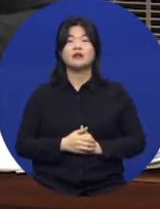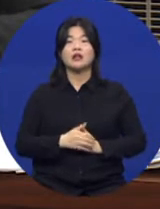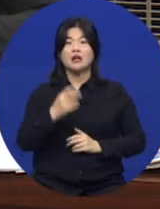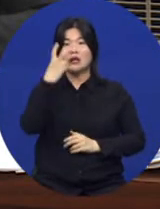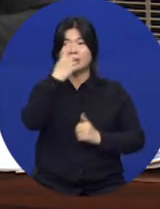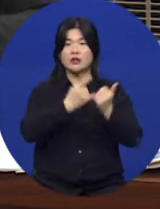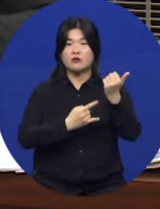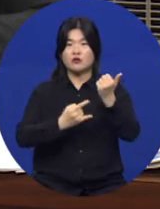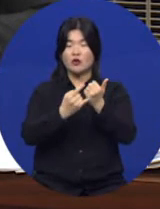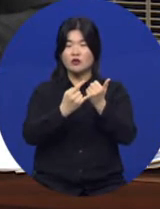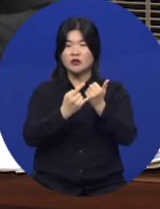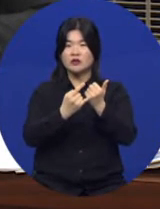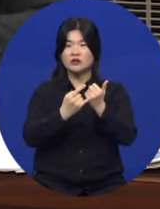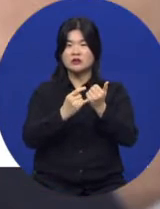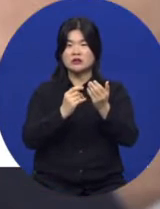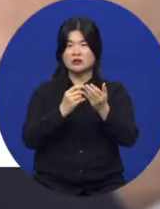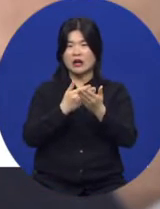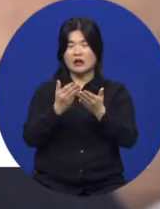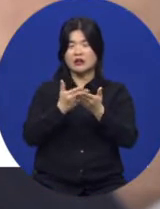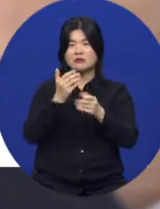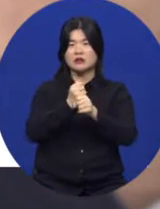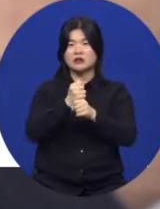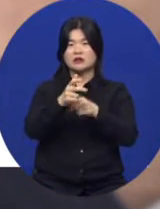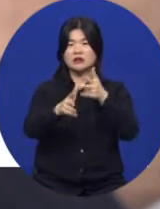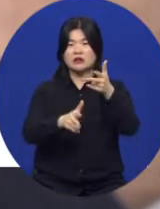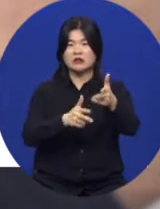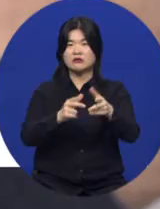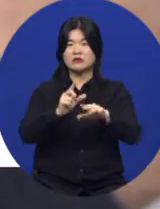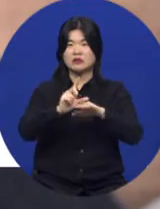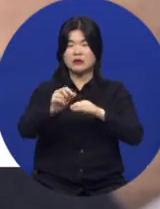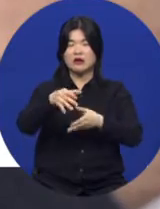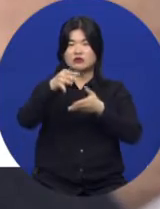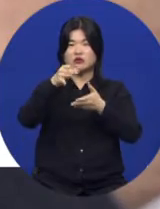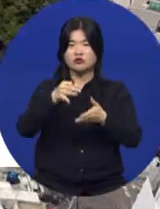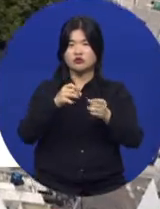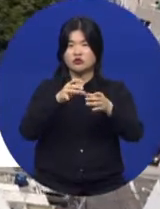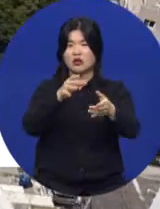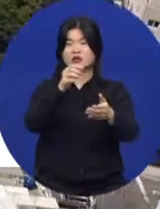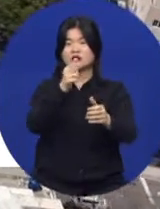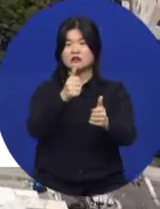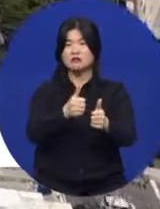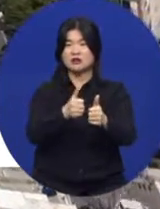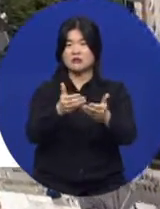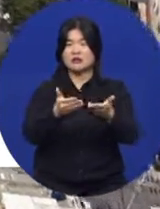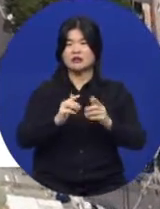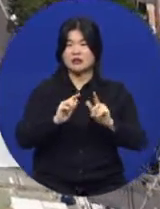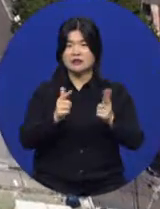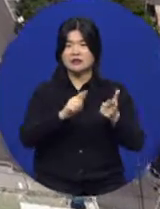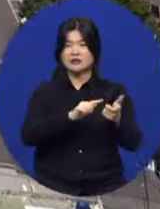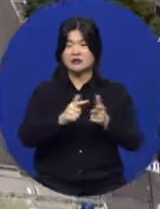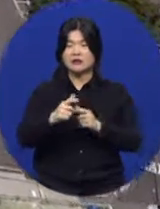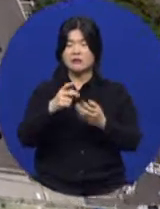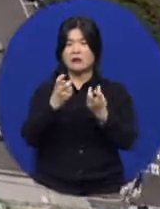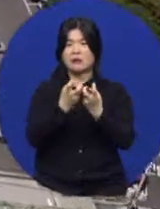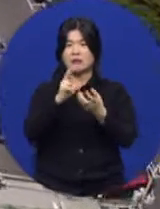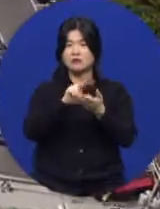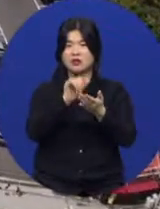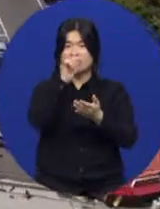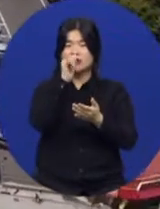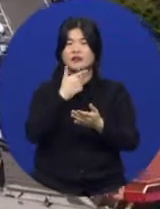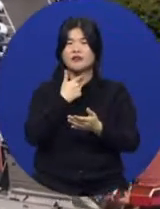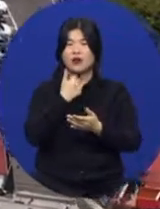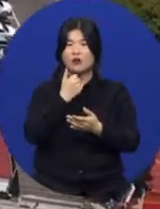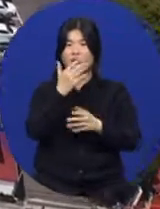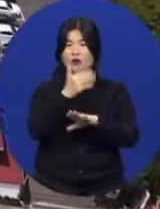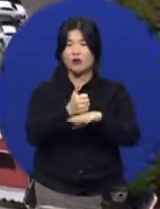감 싸우는 지난달 제주 아트 플랫폼 조성사업이 지방 재정 투자 심사를 제때 받지 않는 등 절차상 문제가 있었다 고